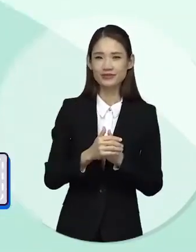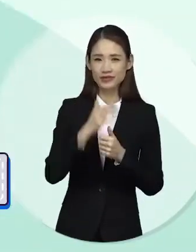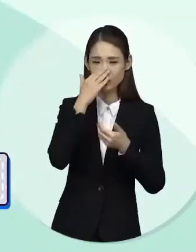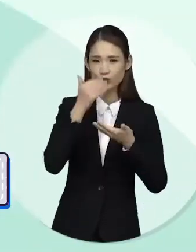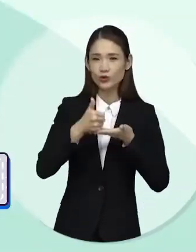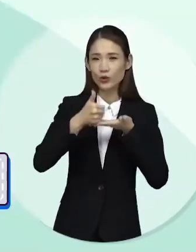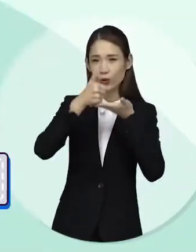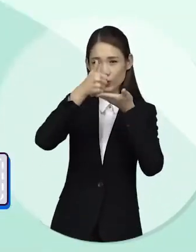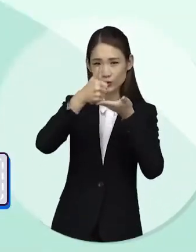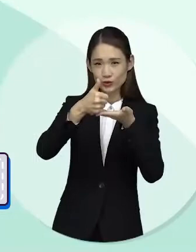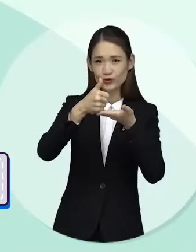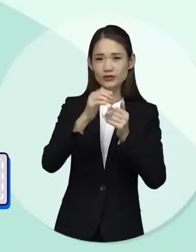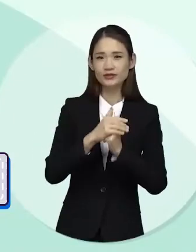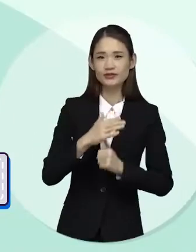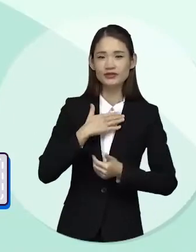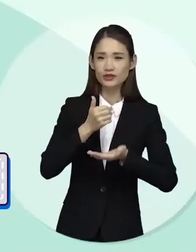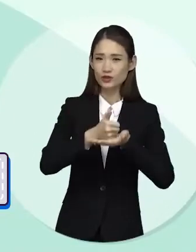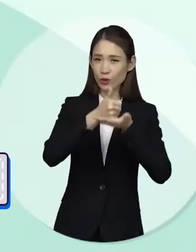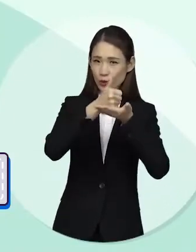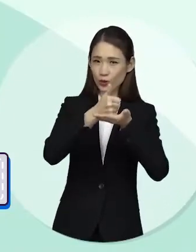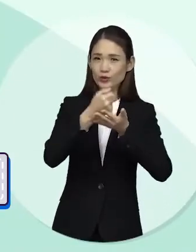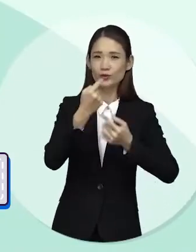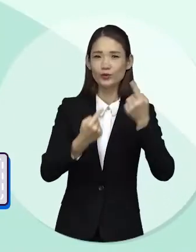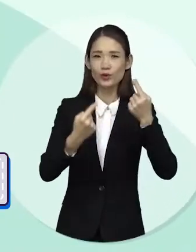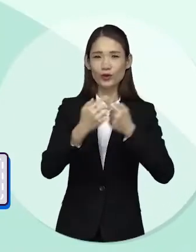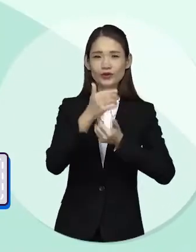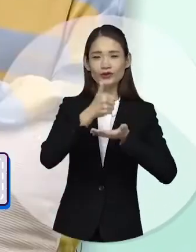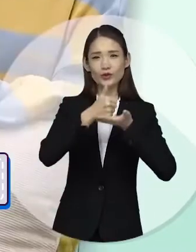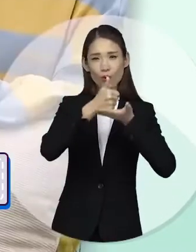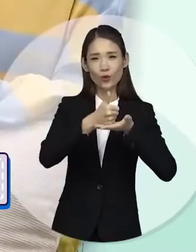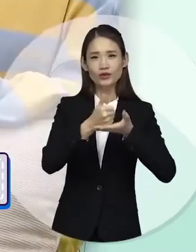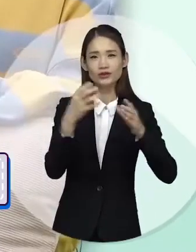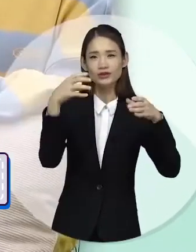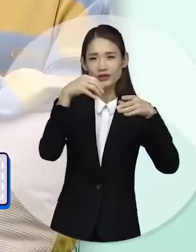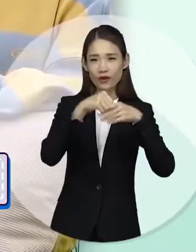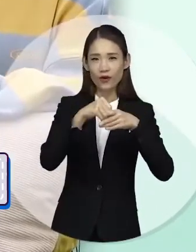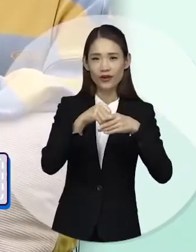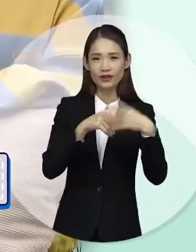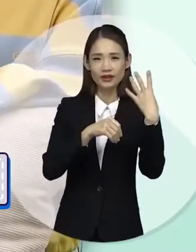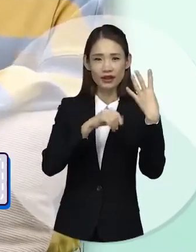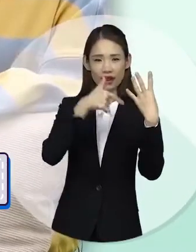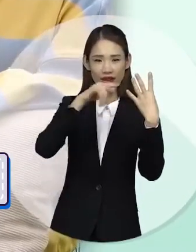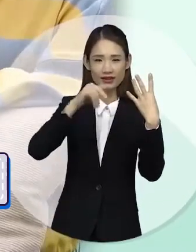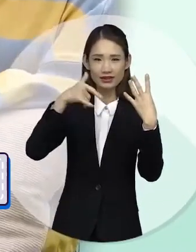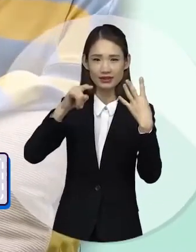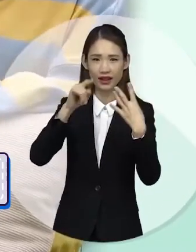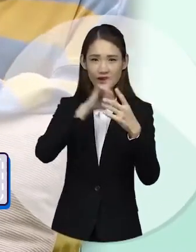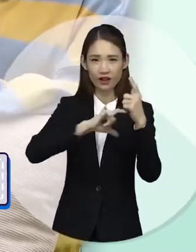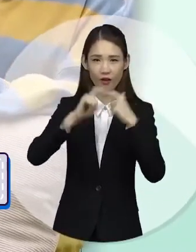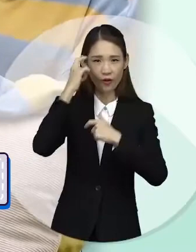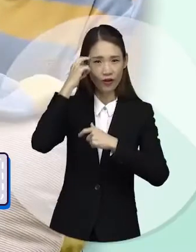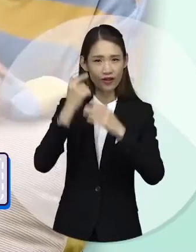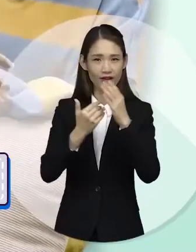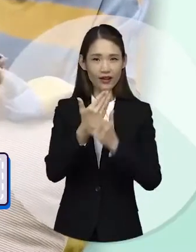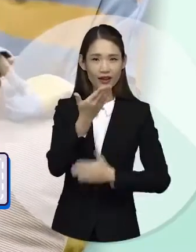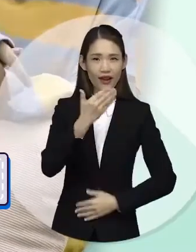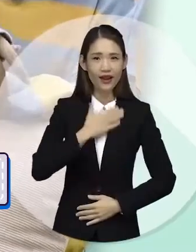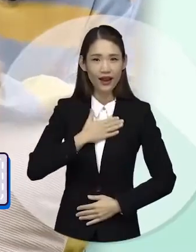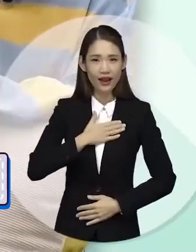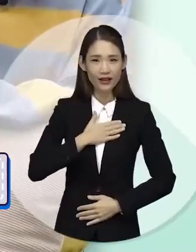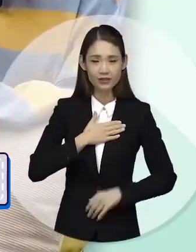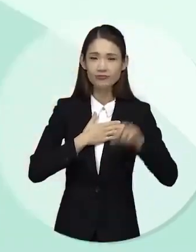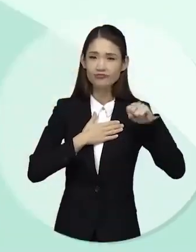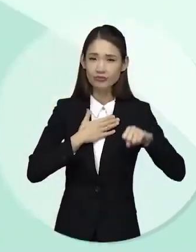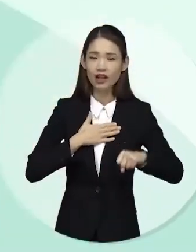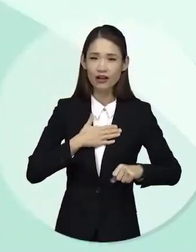거는. 존중이라고 하면 저는 존중보다 존중이 들어간 네 글자가 먼저 떠오르는데 혹시 뭔지